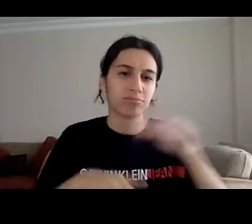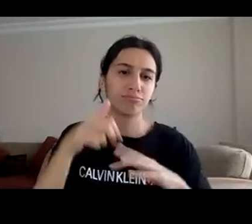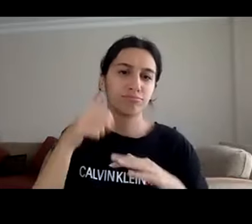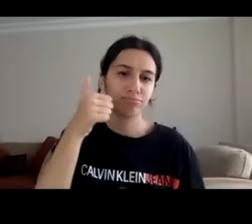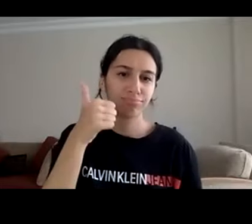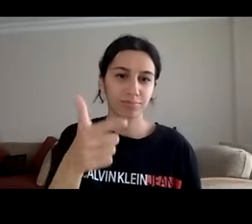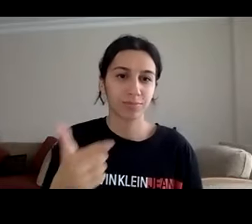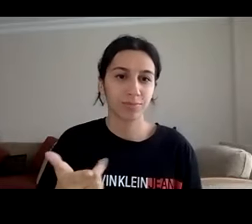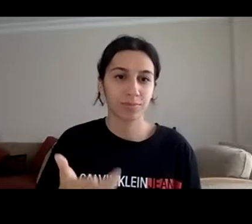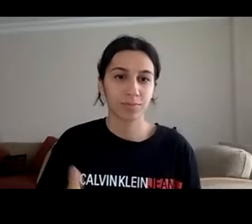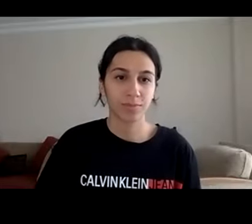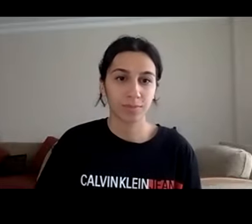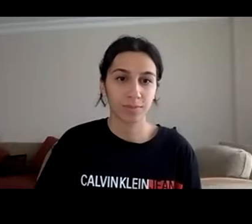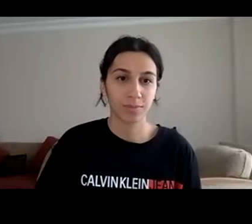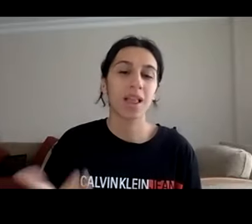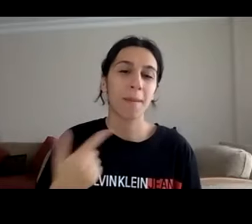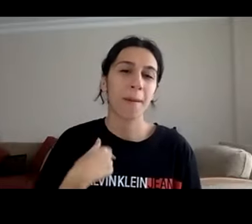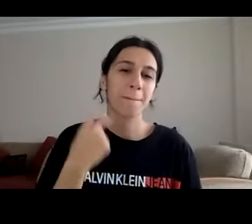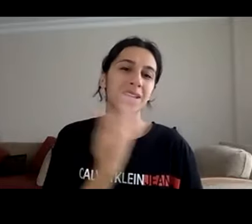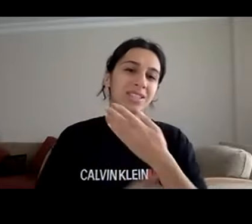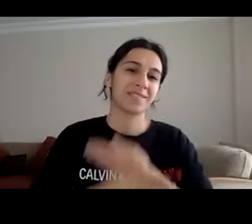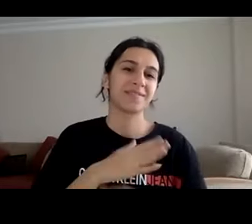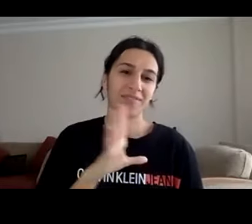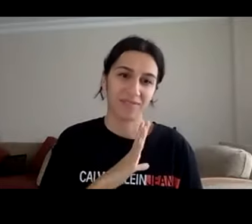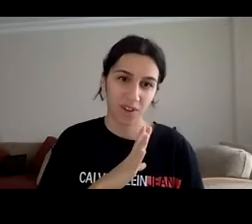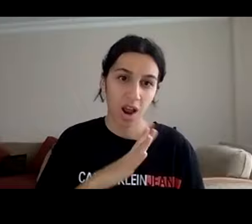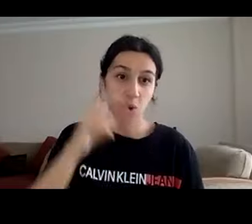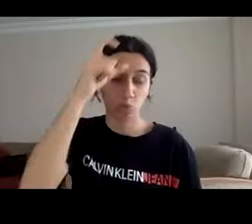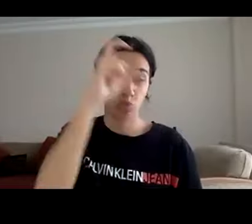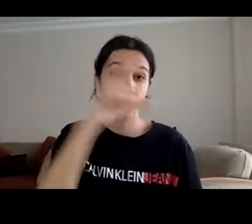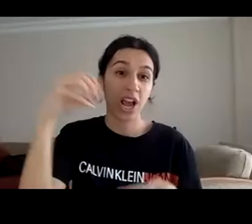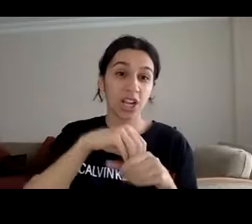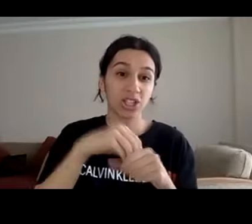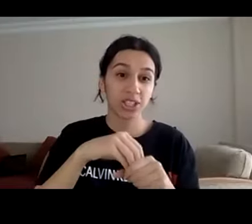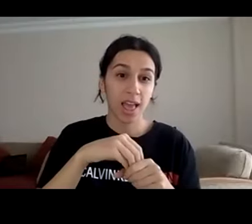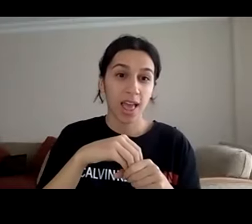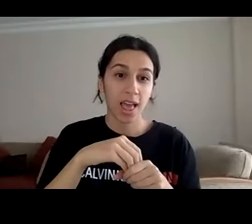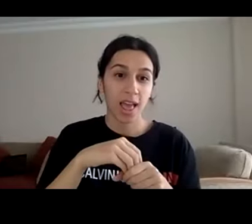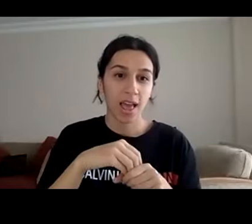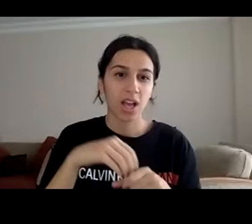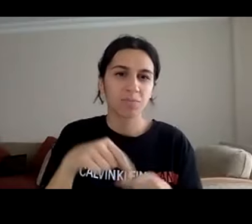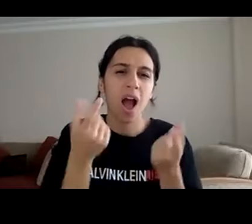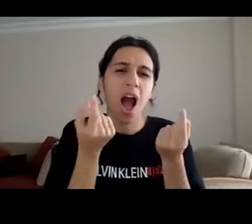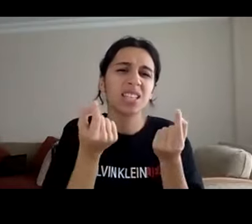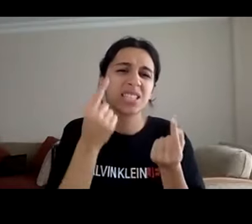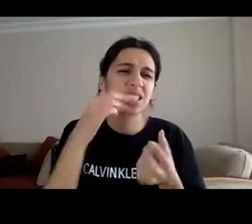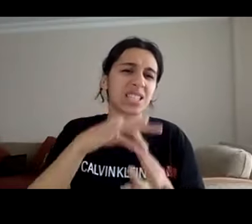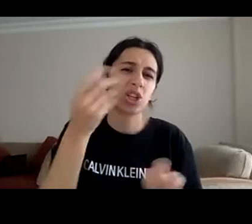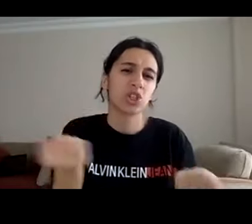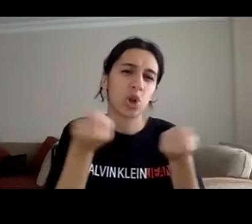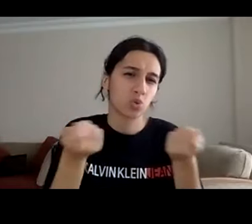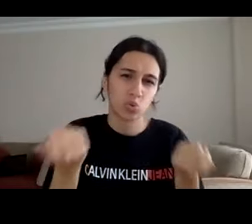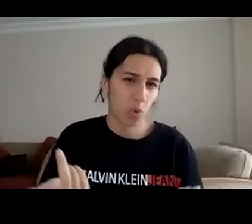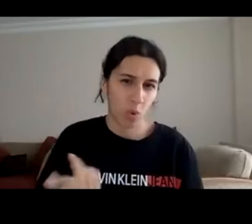çaba sarf ettim tabii. Biz biraz kendi alanımızda Türkiye'de zaten şu anda az sayıda çalışan insanız. İki elin parmağını geçmiyor.